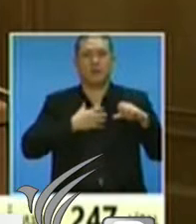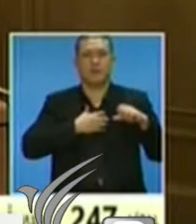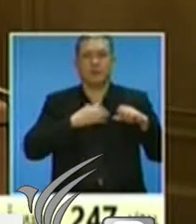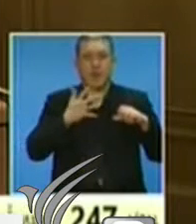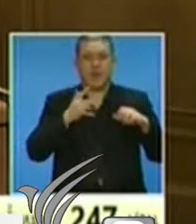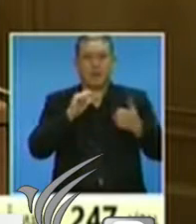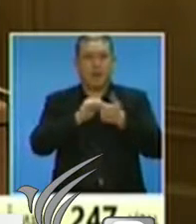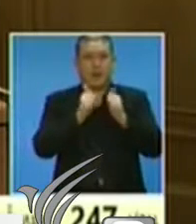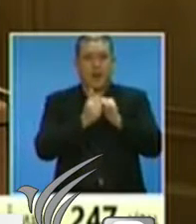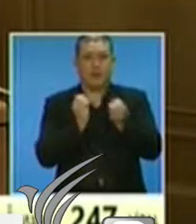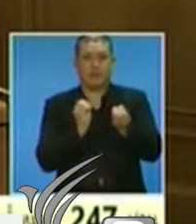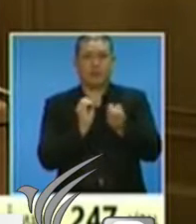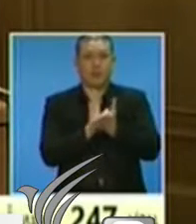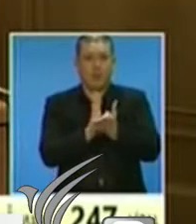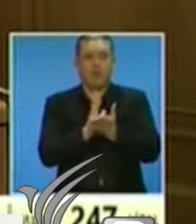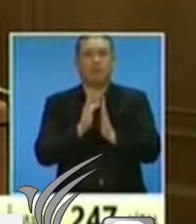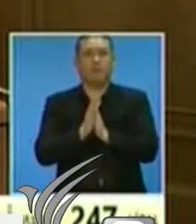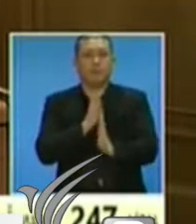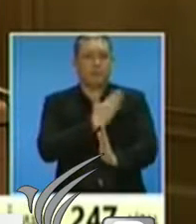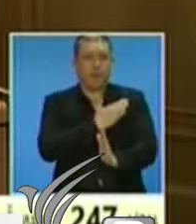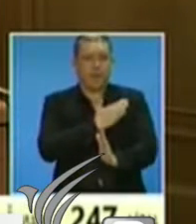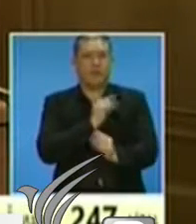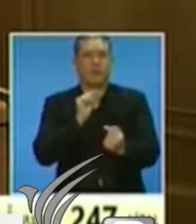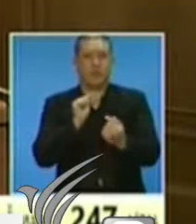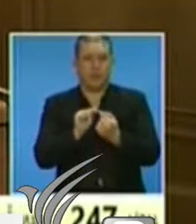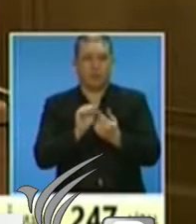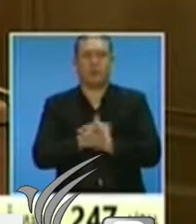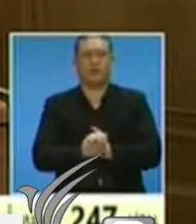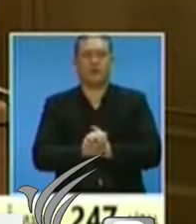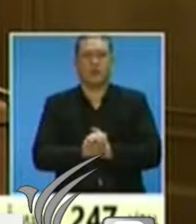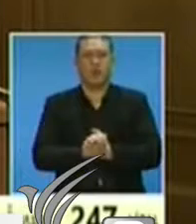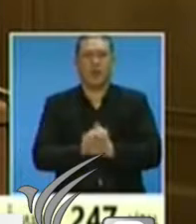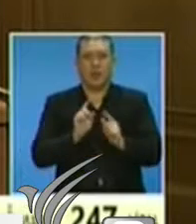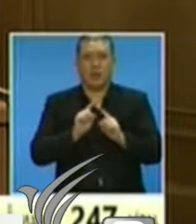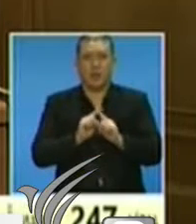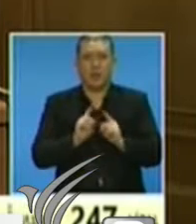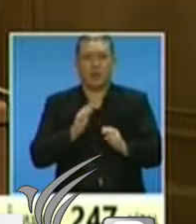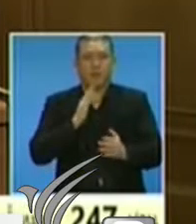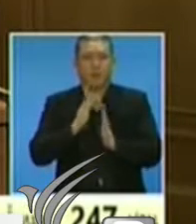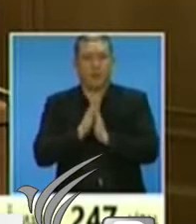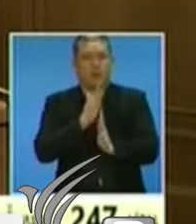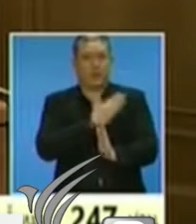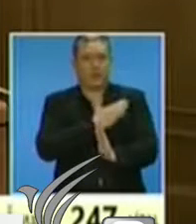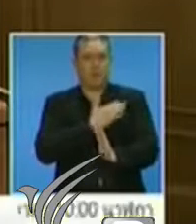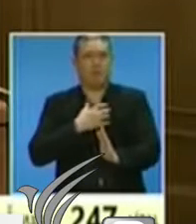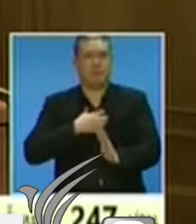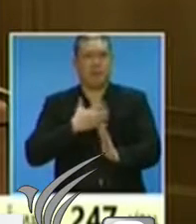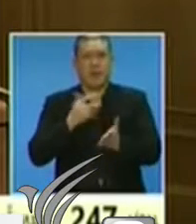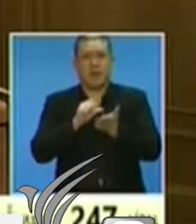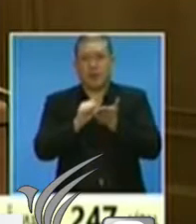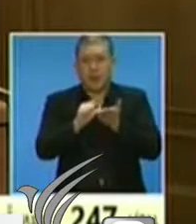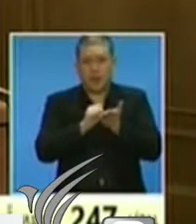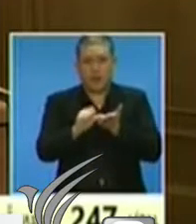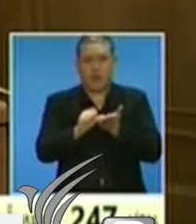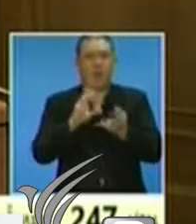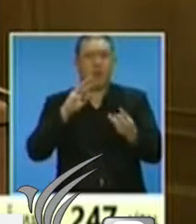ให้เกิดความขัดแย้งกับคณะสงฆ์และคณะสงฆ์เองก็ไม่ยอมที่จะแก้ไขกฎหมายคณะสงฆ์ที่